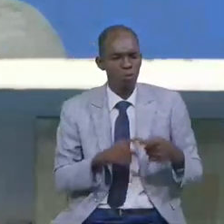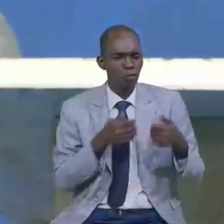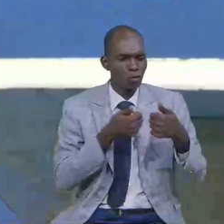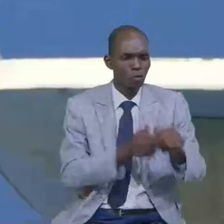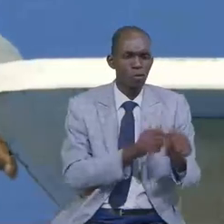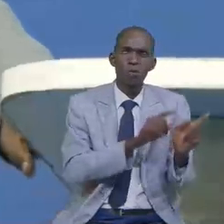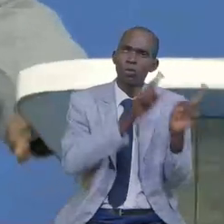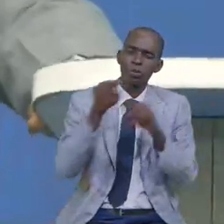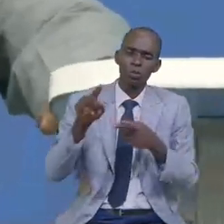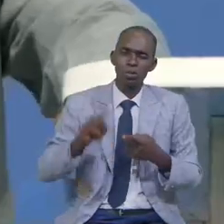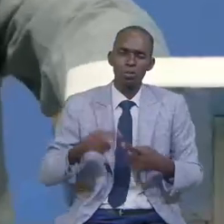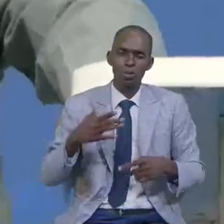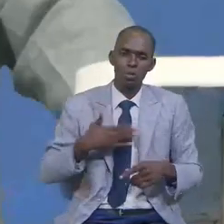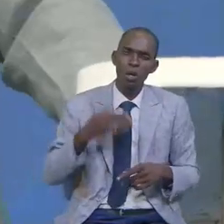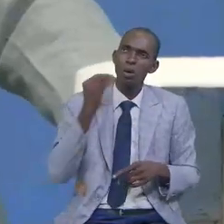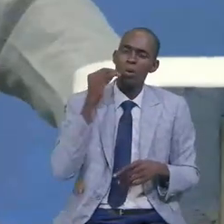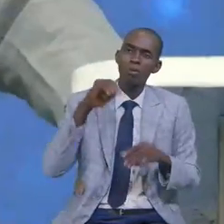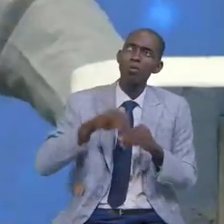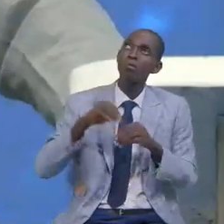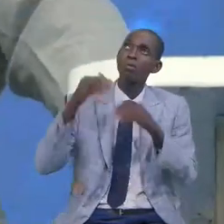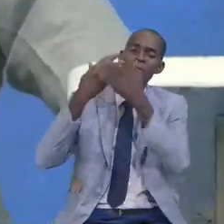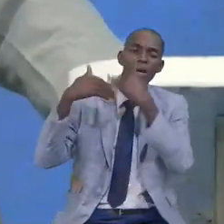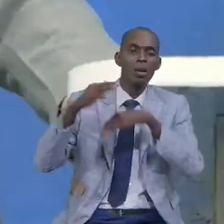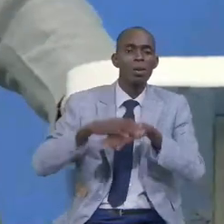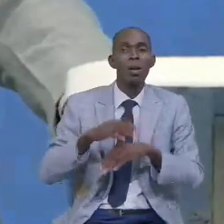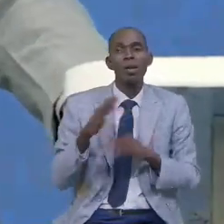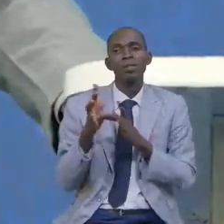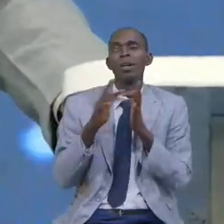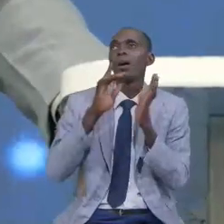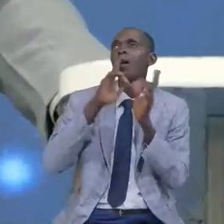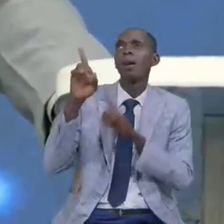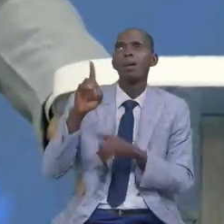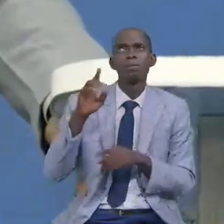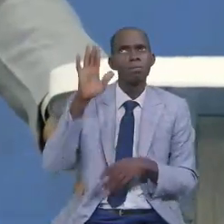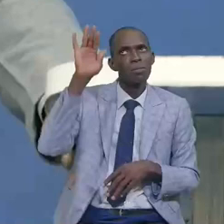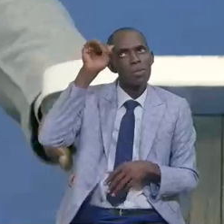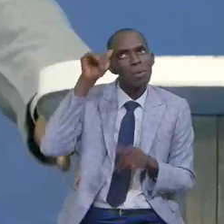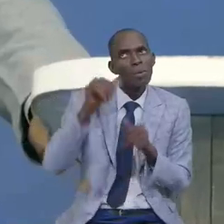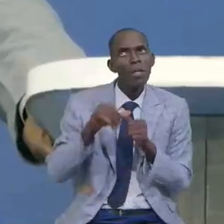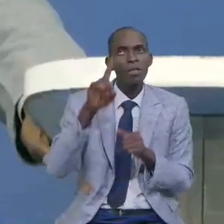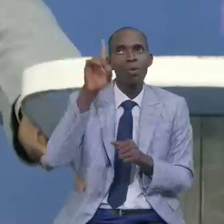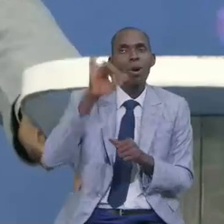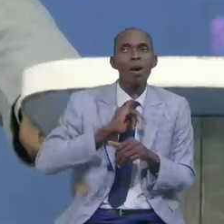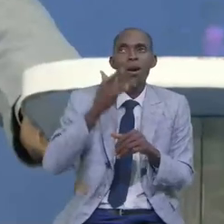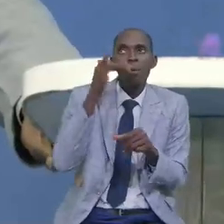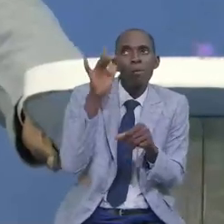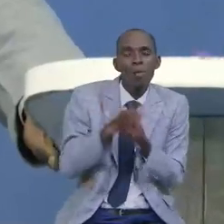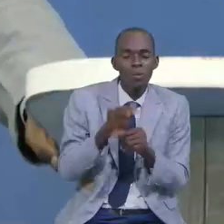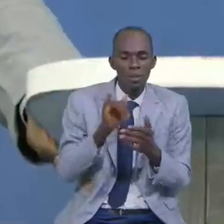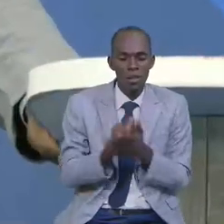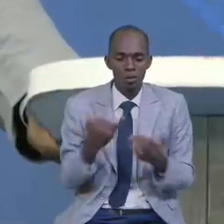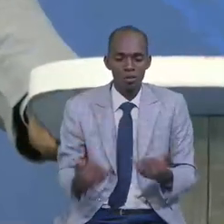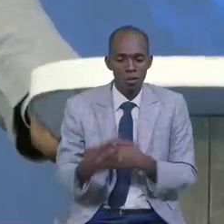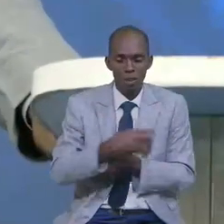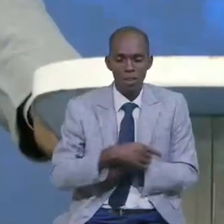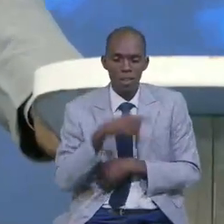trône? C'est qui dit, ah, c'est celui à qui j'ai promis qu'aujourd'hui, il sera avec moi